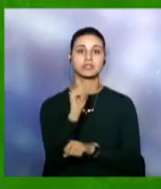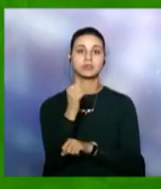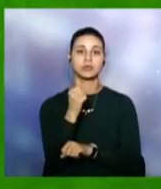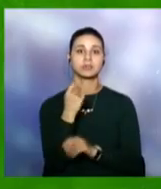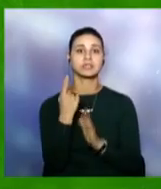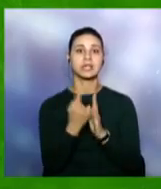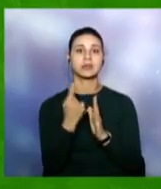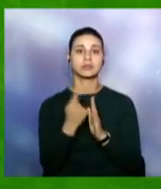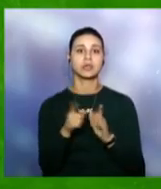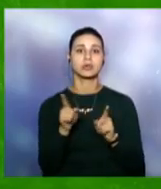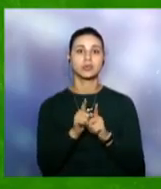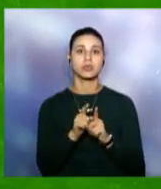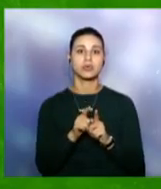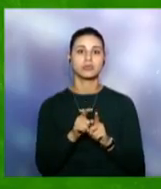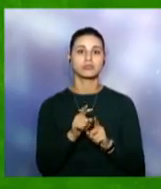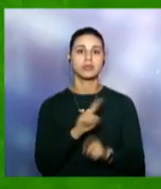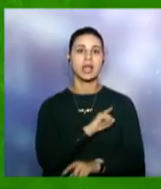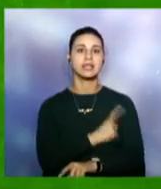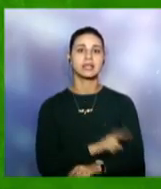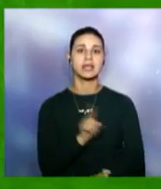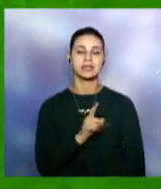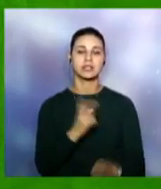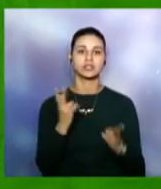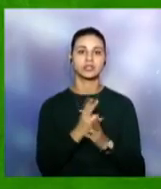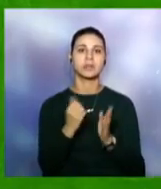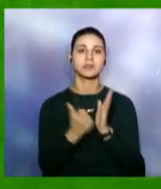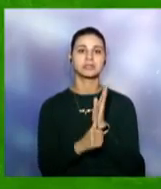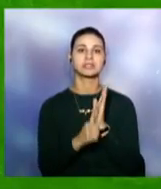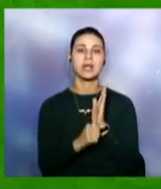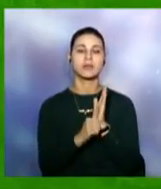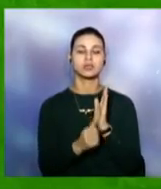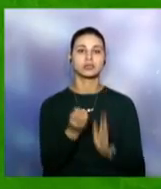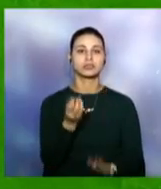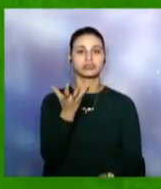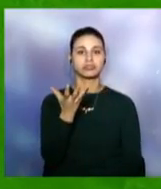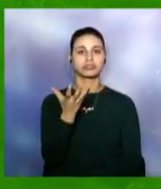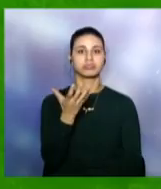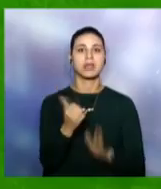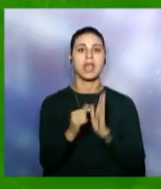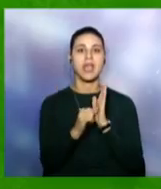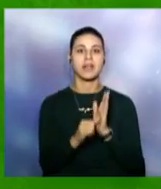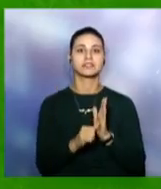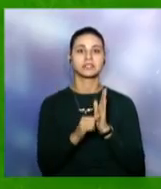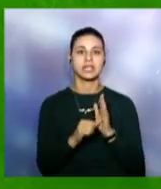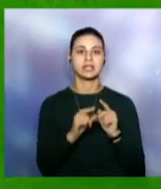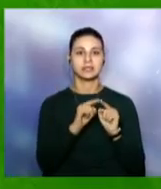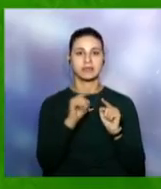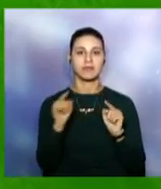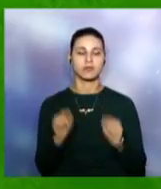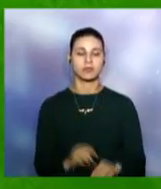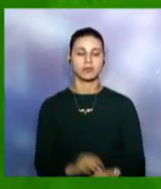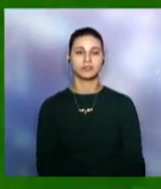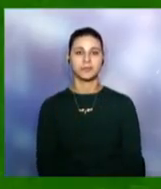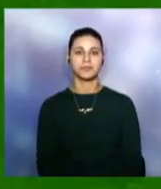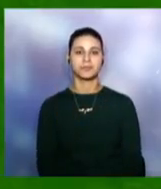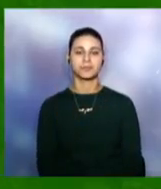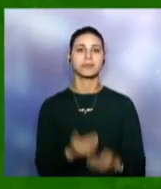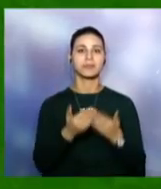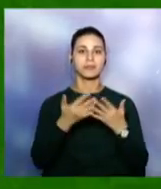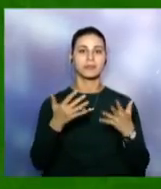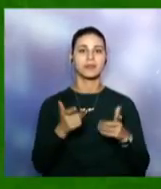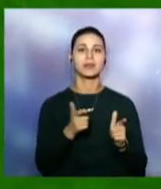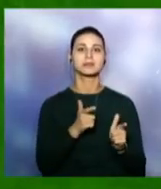გადამუშავებით იზოგება იმდენი ენერგია, რაც სჭირდება 60 ვატიანი ნატურის ნათებას 6 საათის განმავლობაში. ორგანული